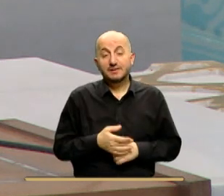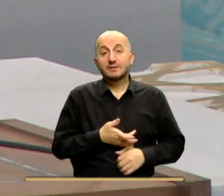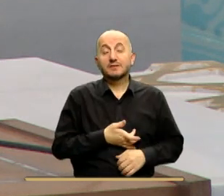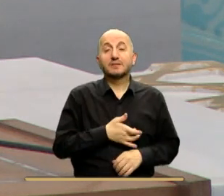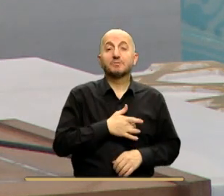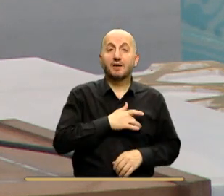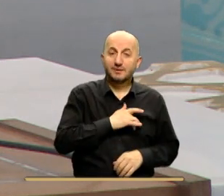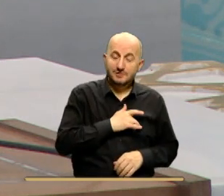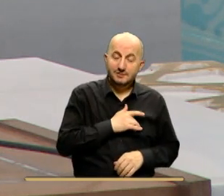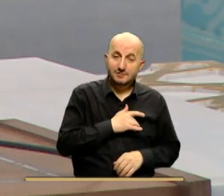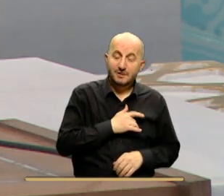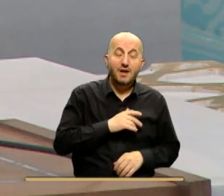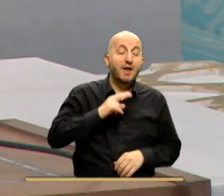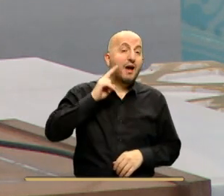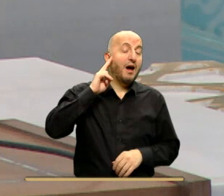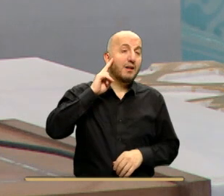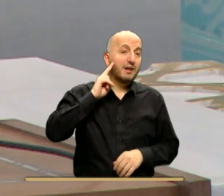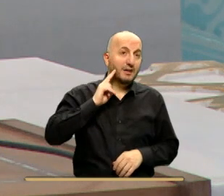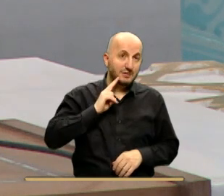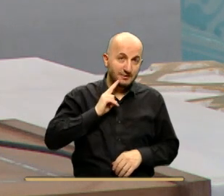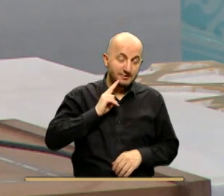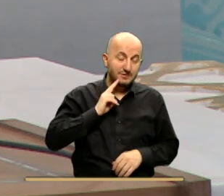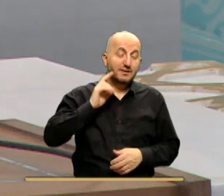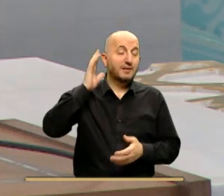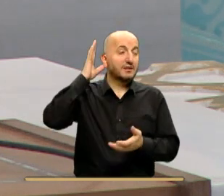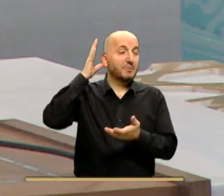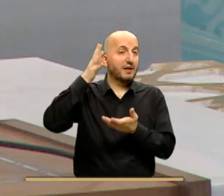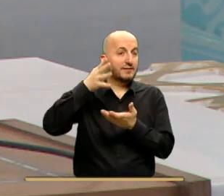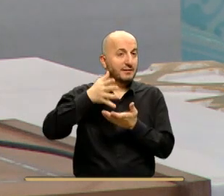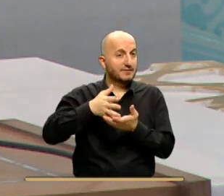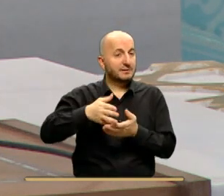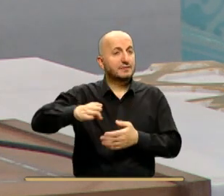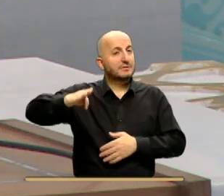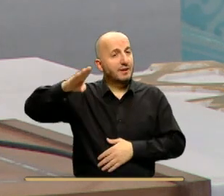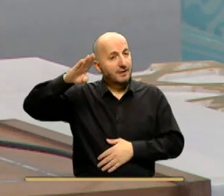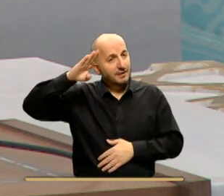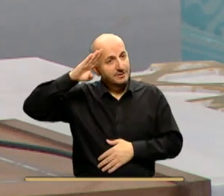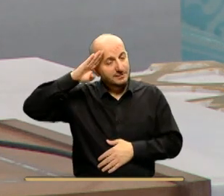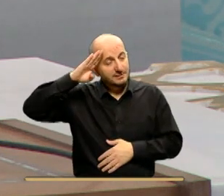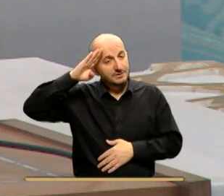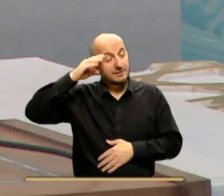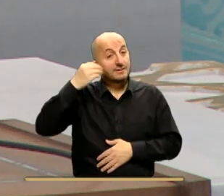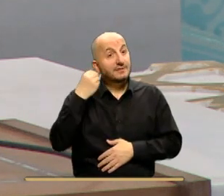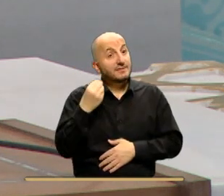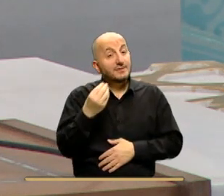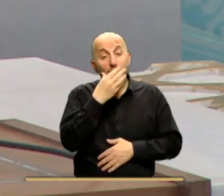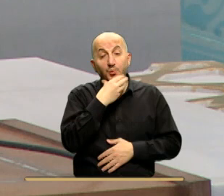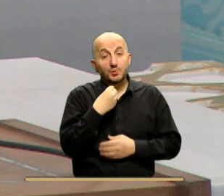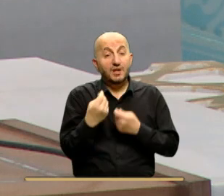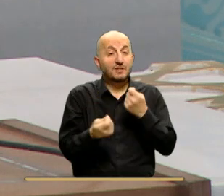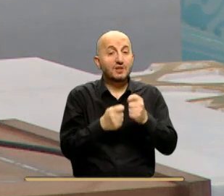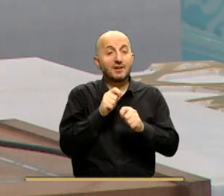imanı, ahlakı, ibadeti, taati, iyi, güzel işler